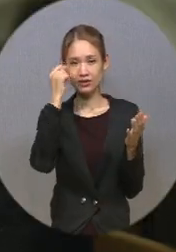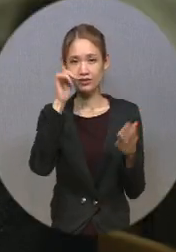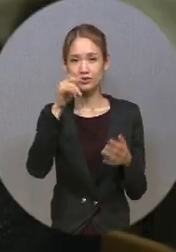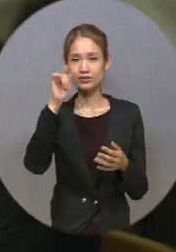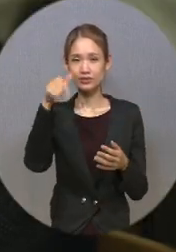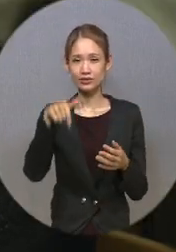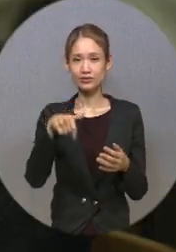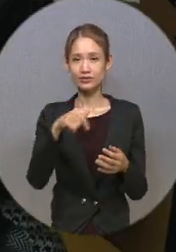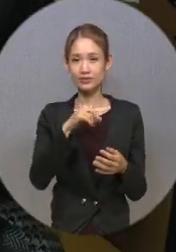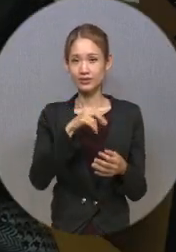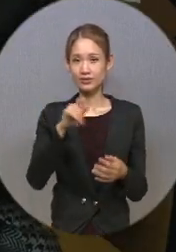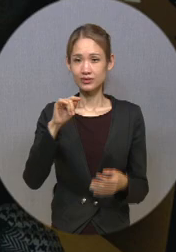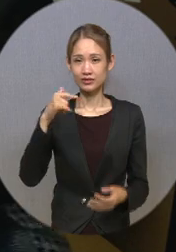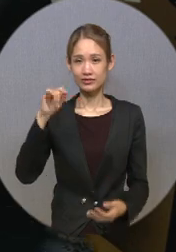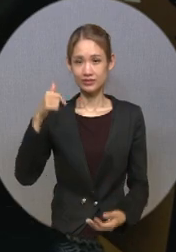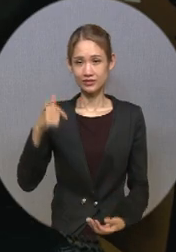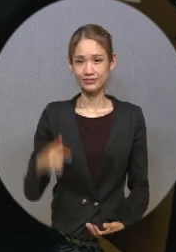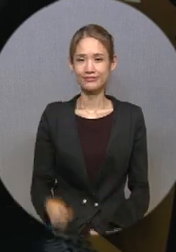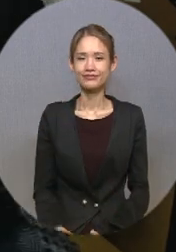남겨야. 오, 그렇지.